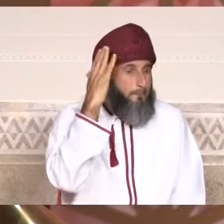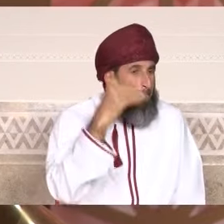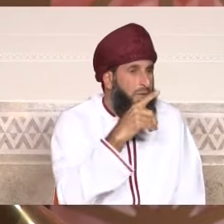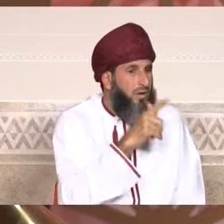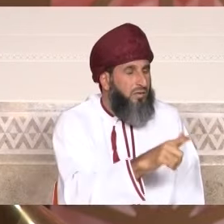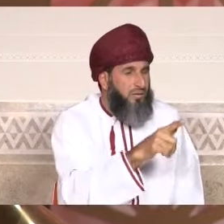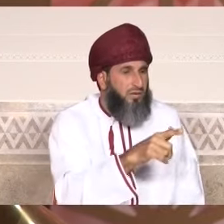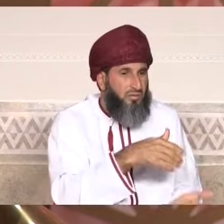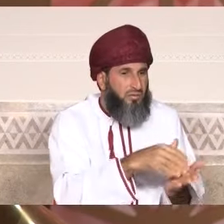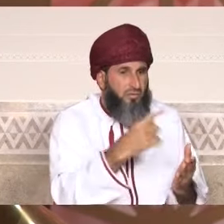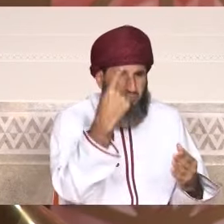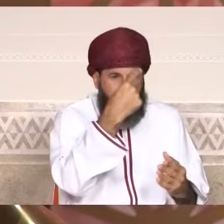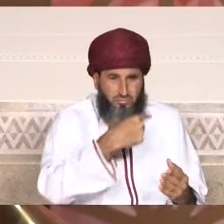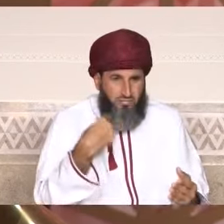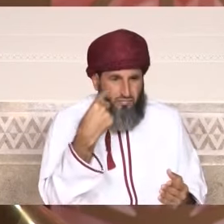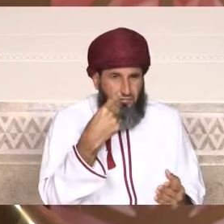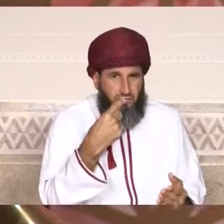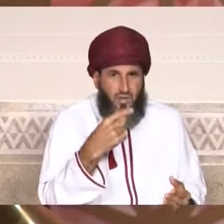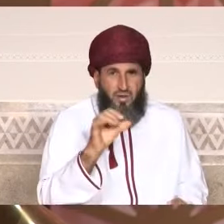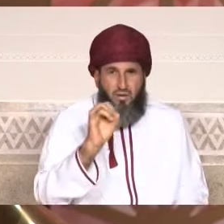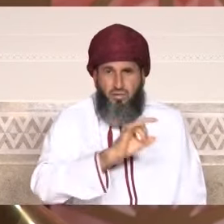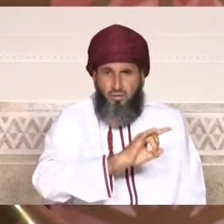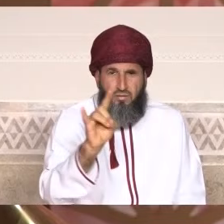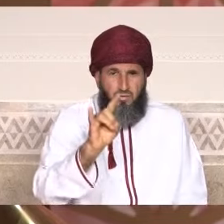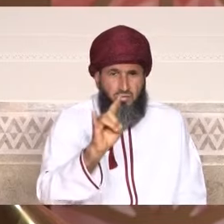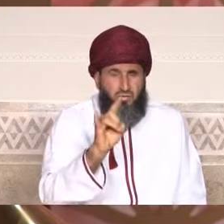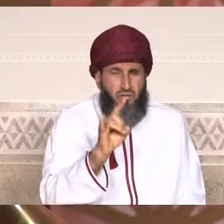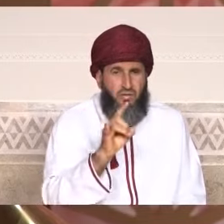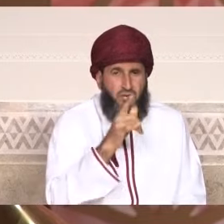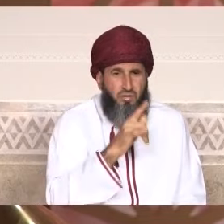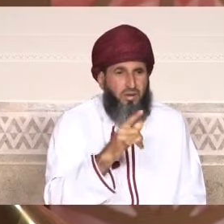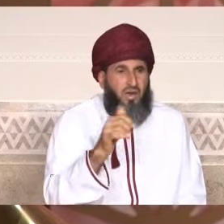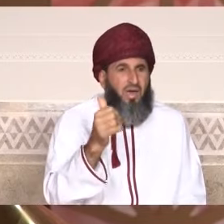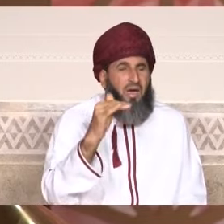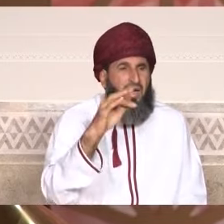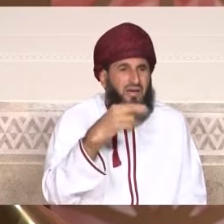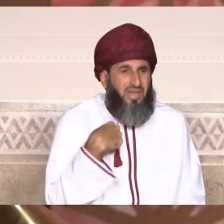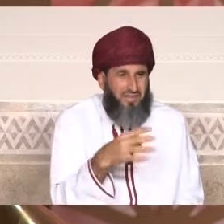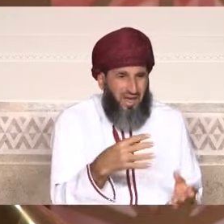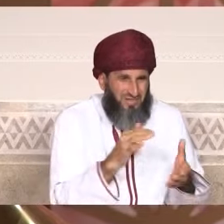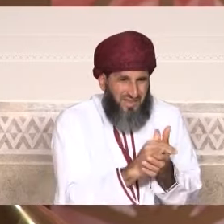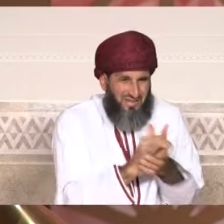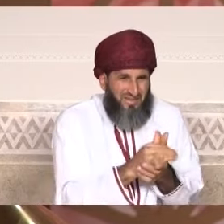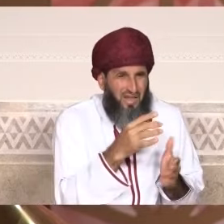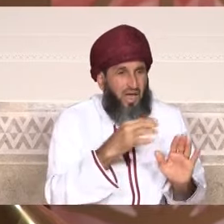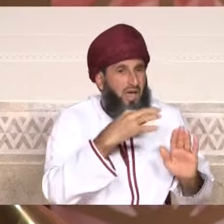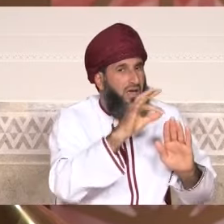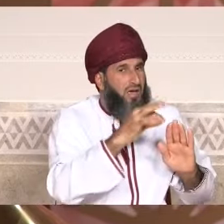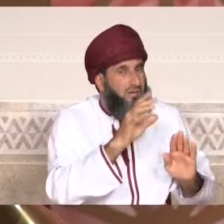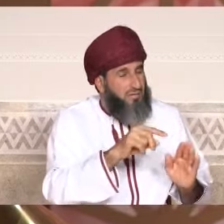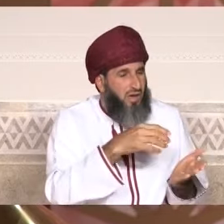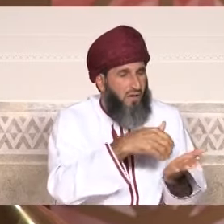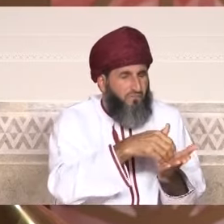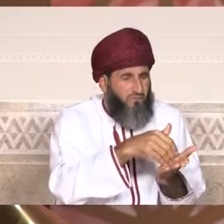فذكر العفة، محصنات غير مسافحات ولا متخذات أخدان، فاشترط أن يكن